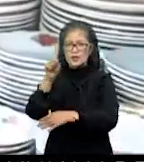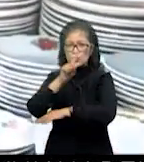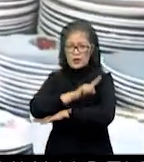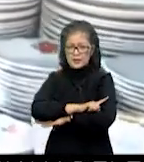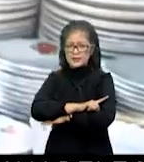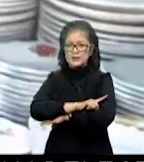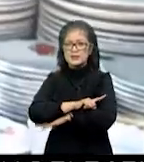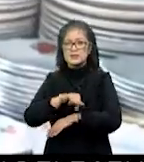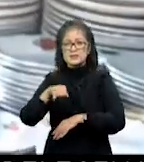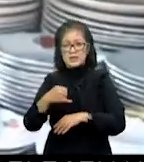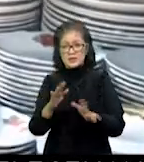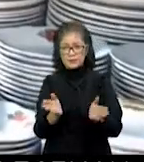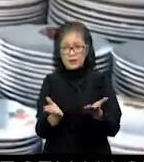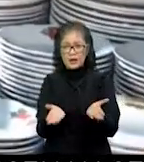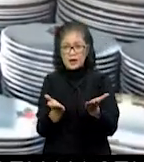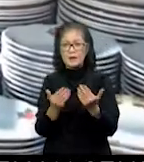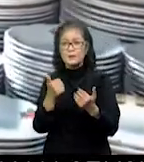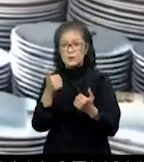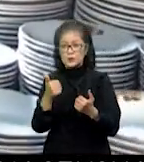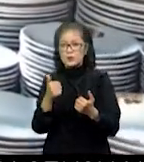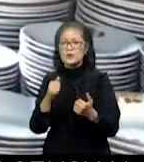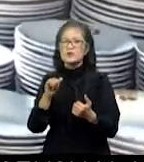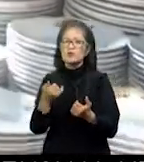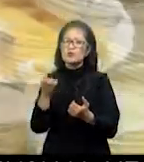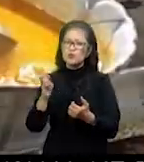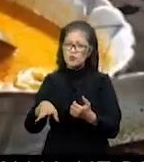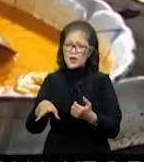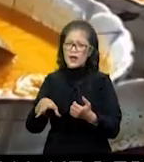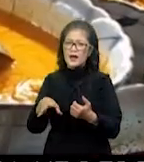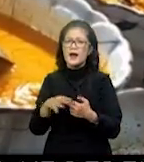lebih ringan dia ya? Iya. Lebih mudah, lebih murah ya? Iya.